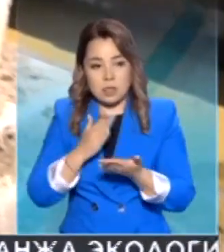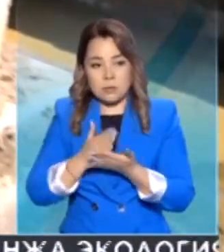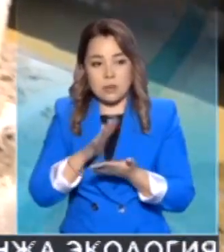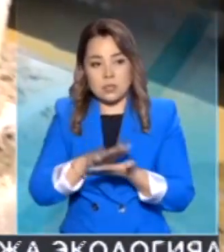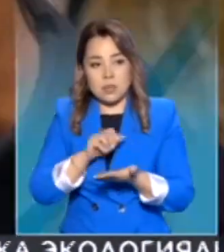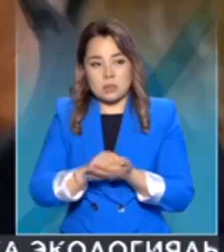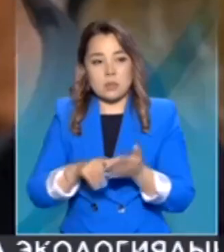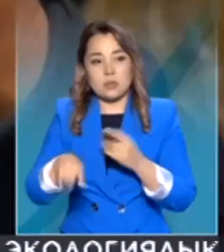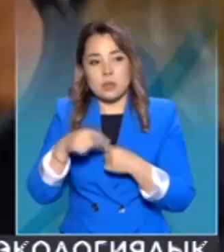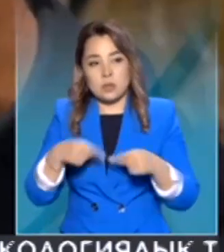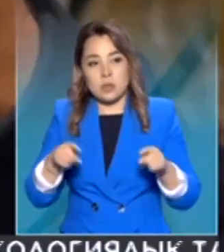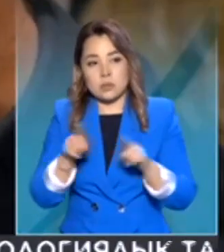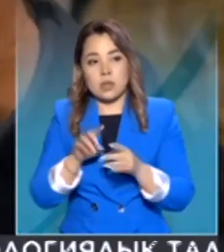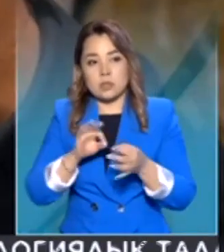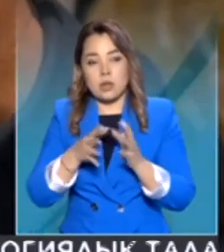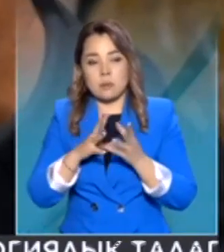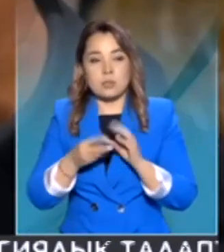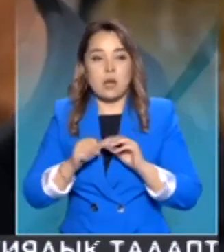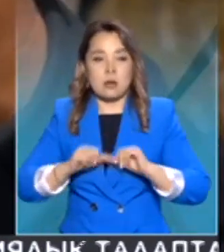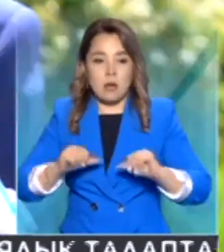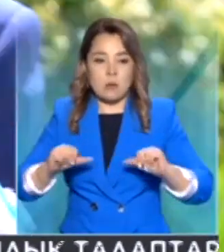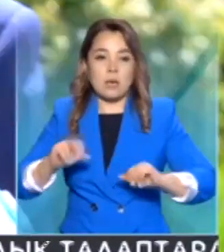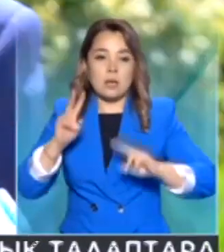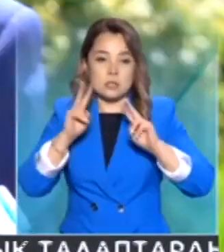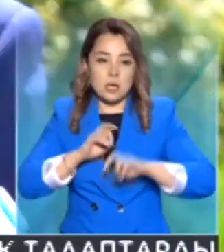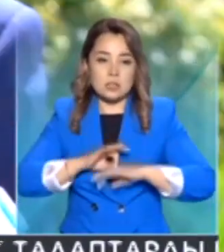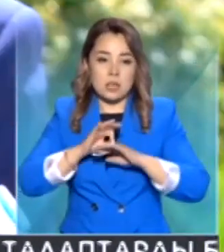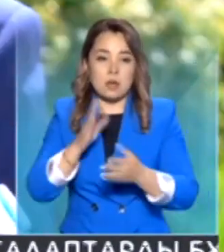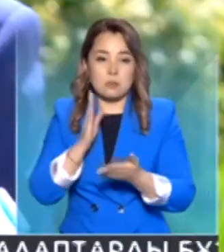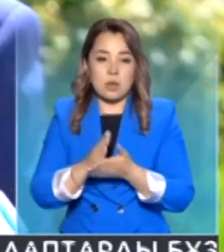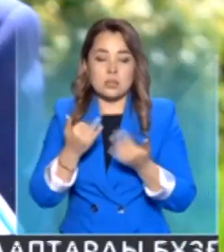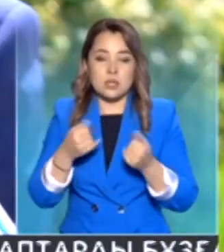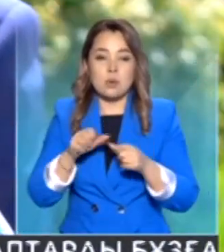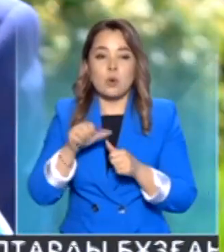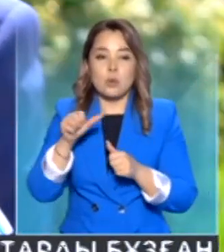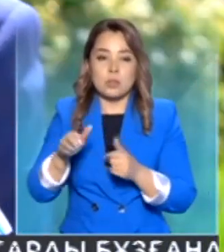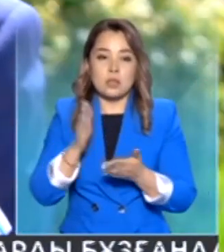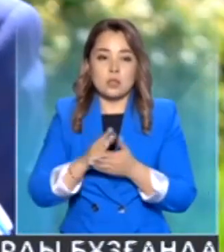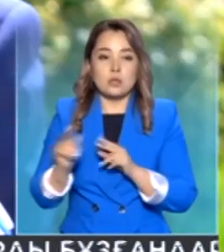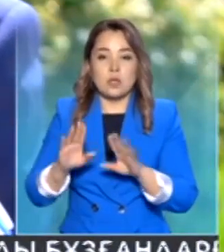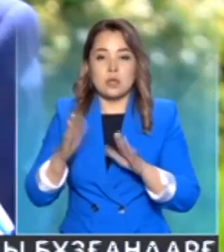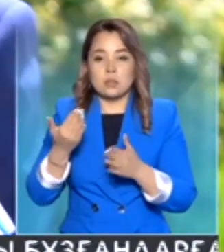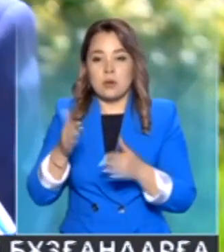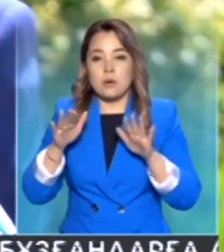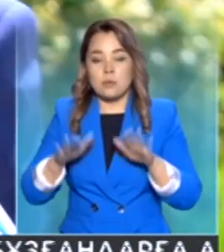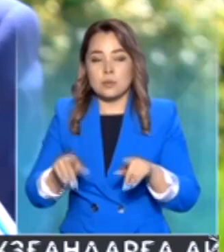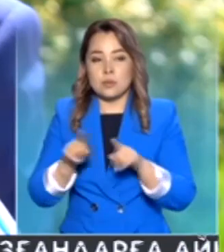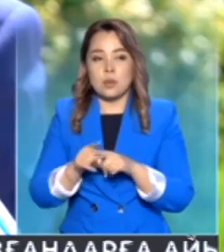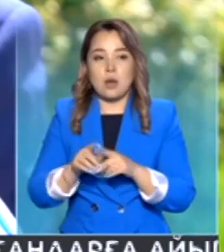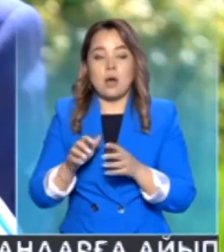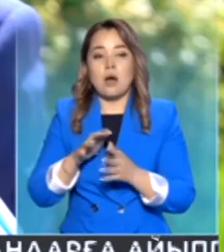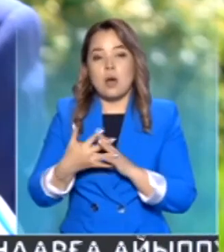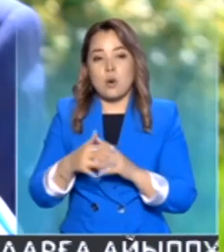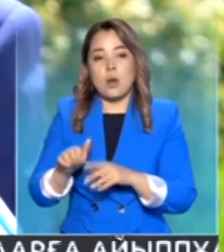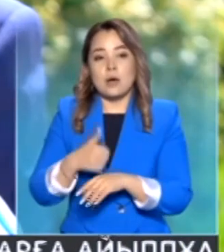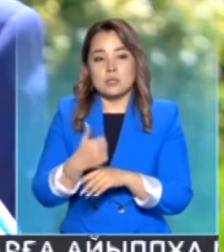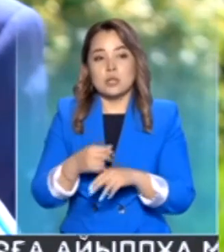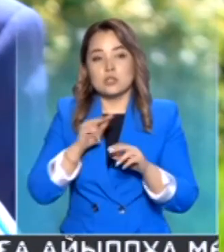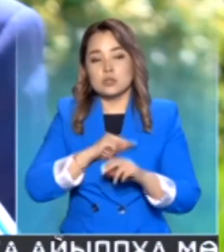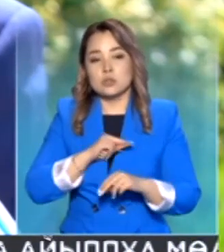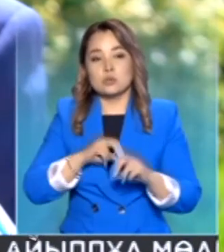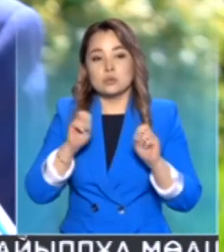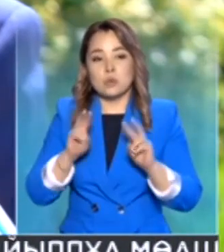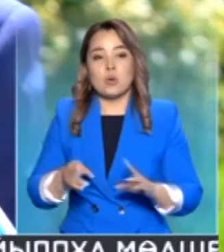бүлінген заттарды анықтау үшін комиссия жасақталды. Бұдан бөлек жаңағы оқиға орын алған ауыл әкімдіктерінде арнайы жұмысшы